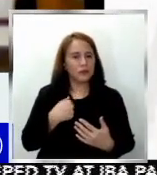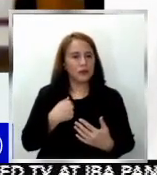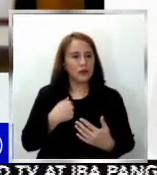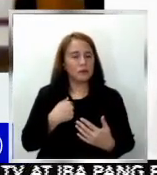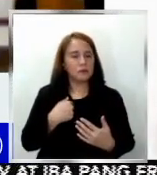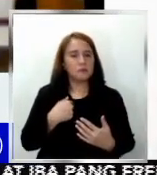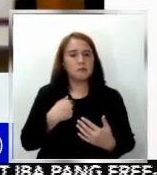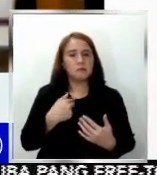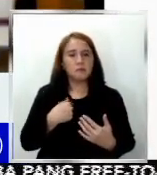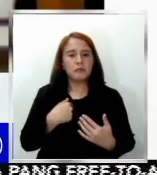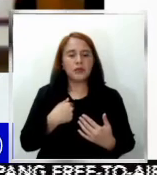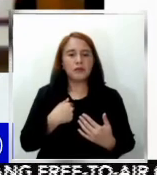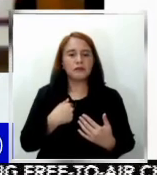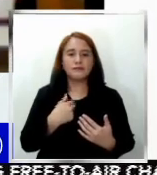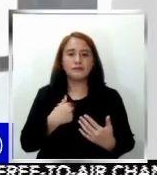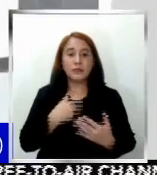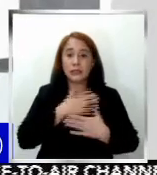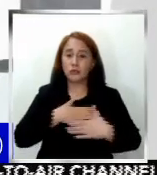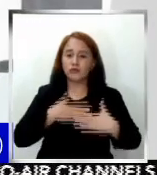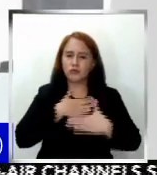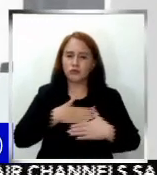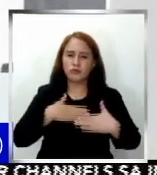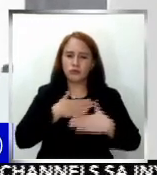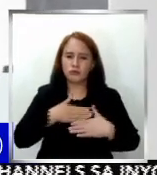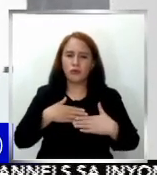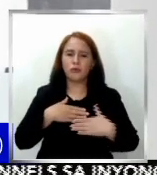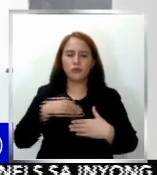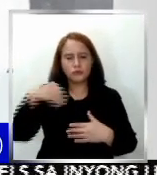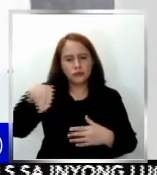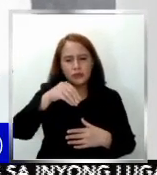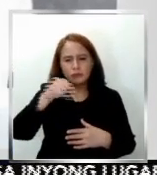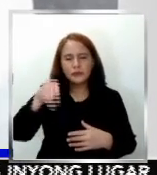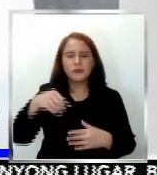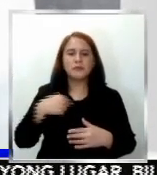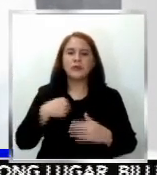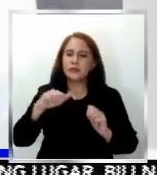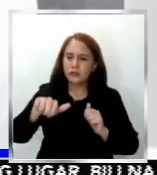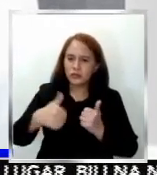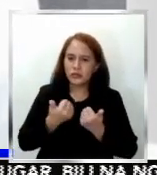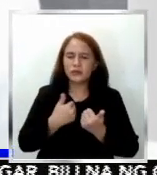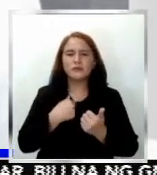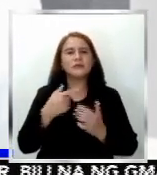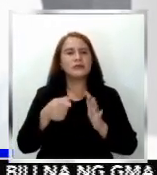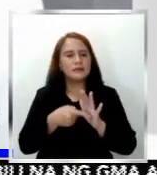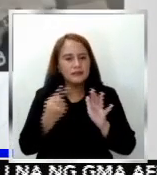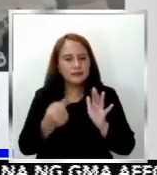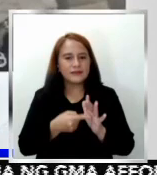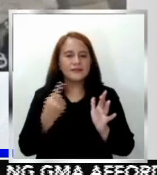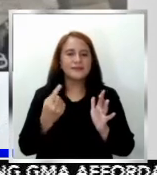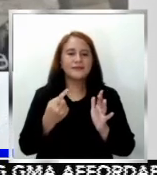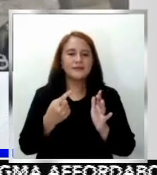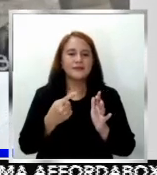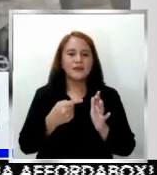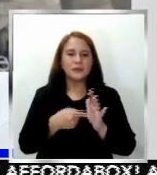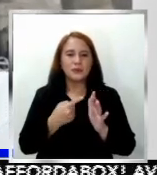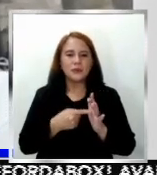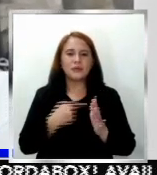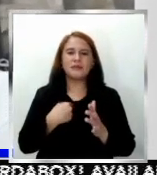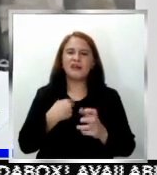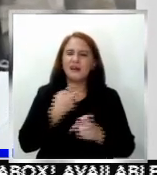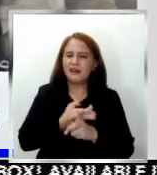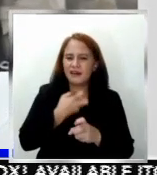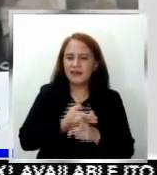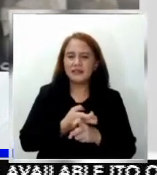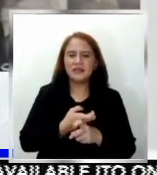mahal, na enjoy kong gawin, na-challenge man ako, minsan na dumadaan sa paghihirap, almost